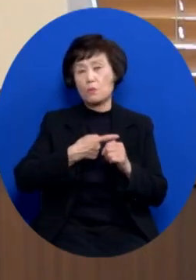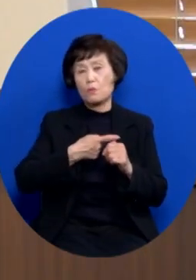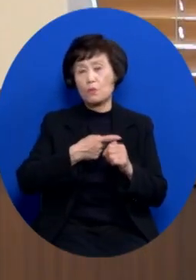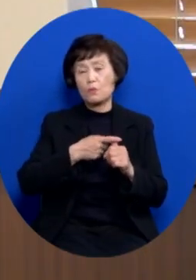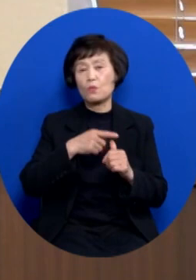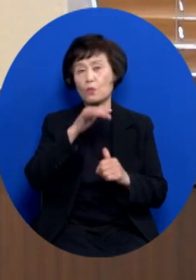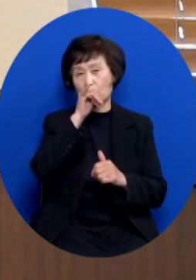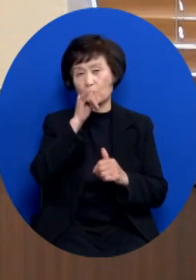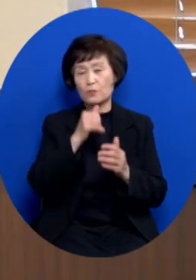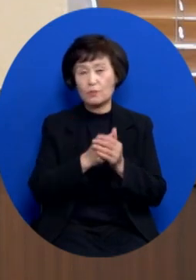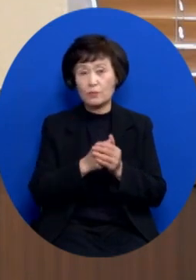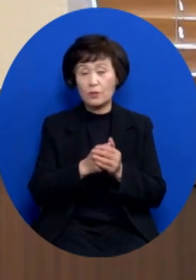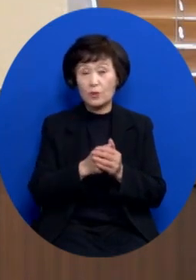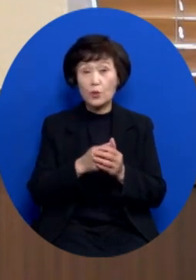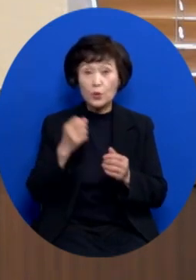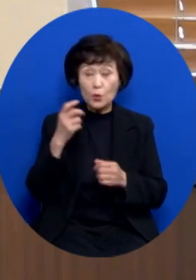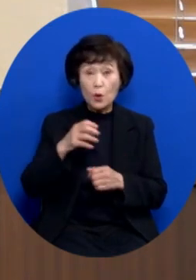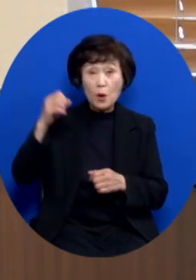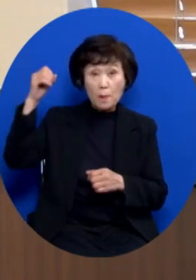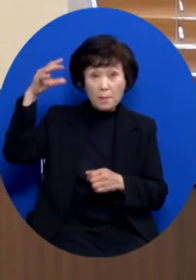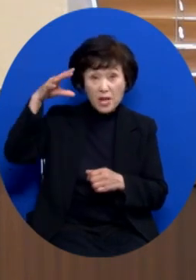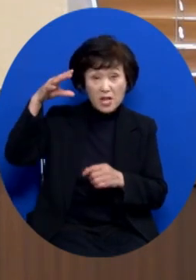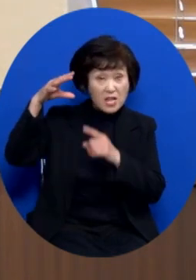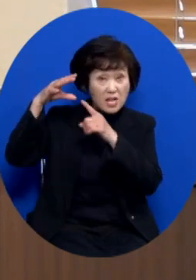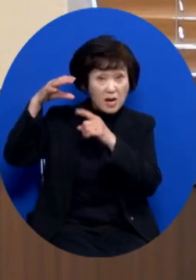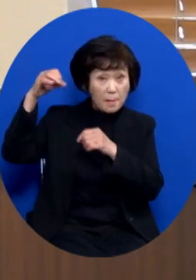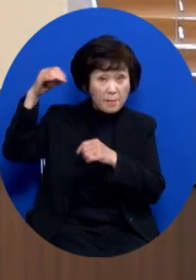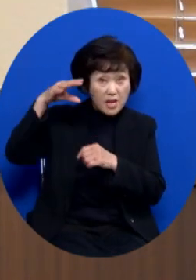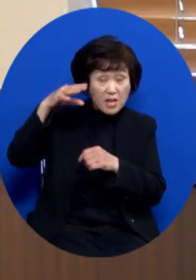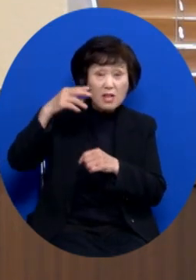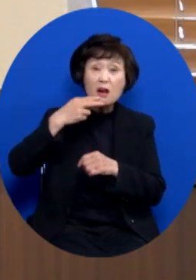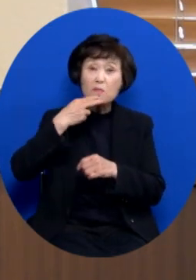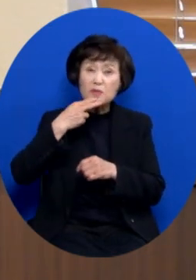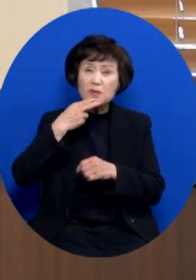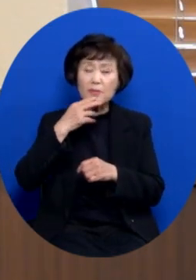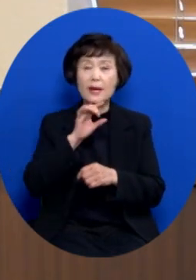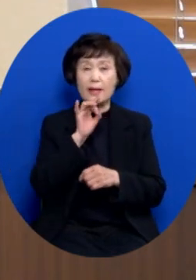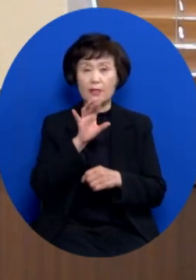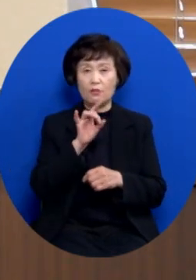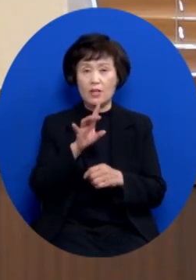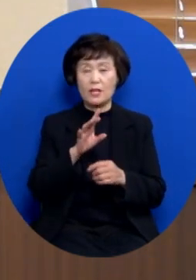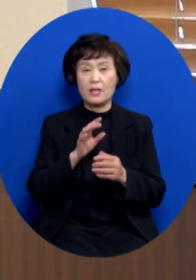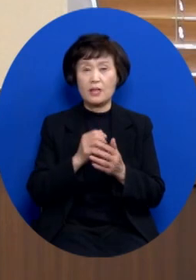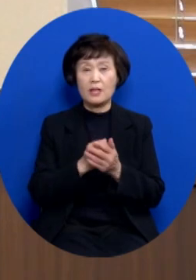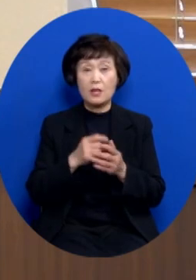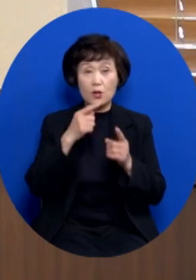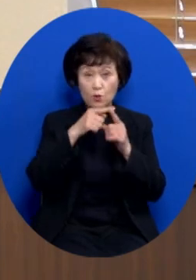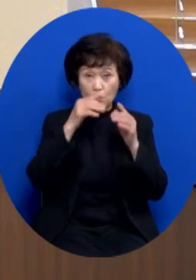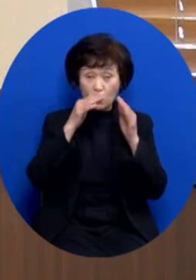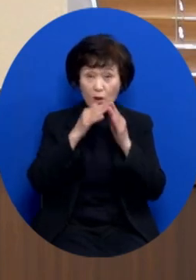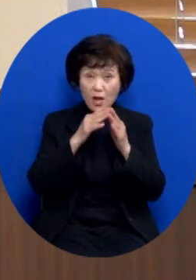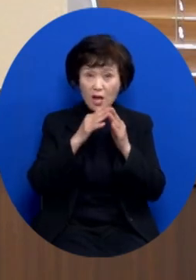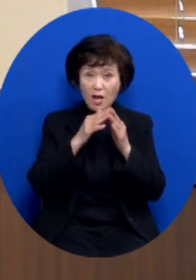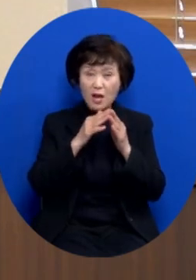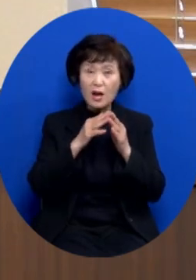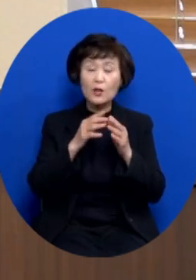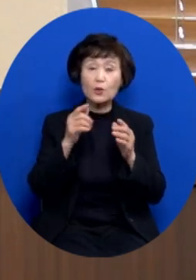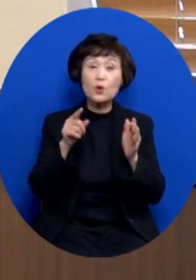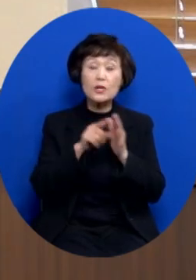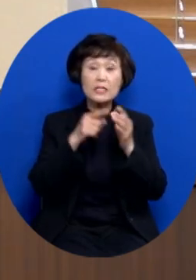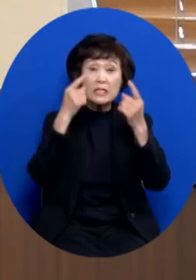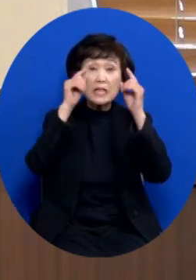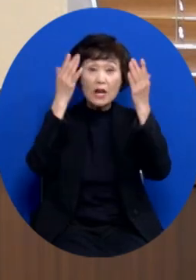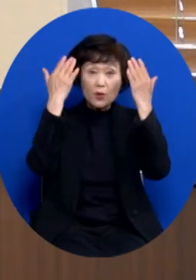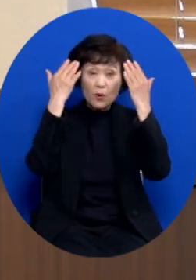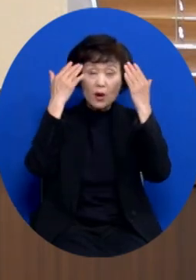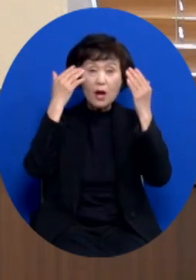또 빛이 비추지 않으면 안 된다. 그러니까 교회가 혹은 신학교가